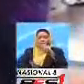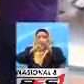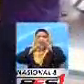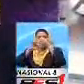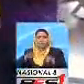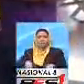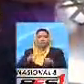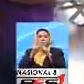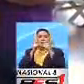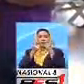Zulkifli haron